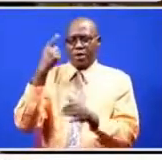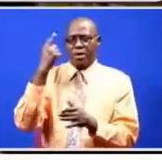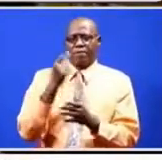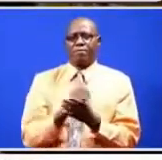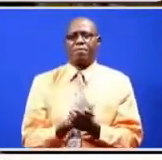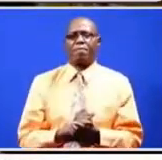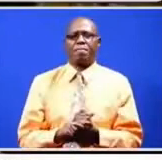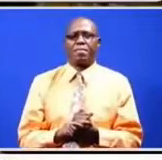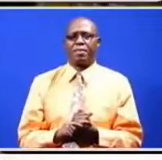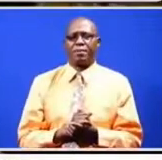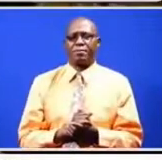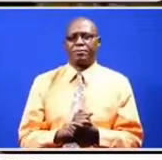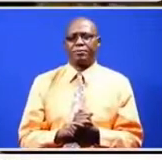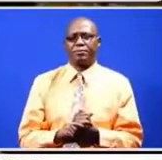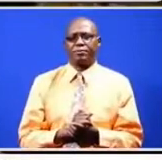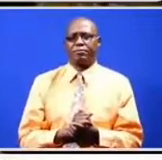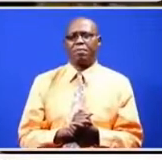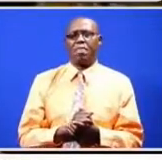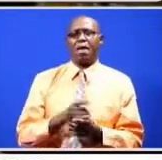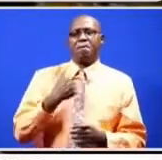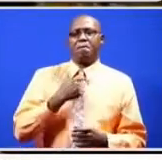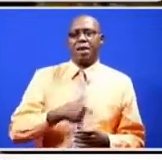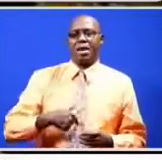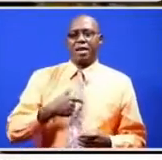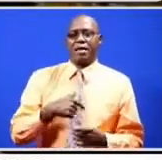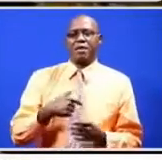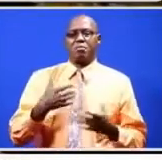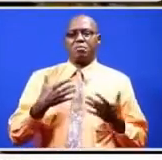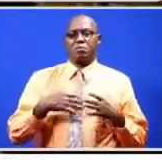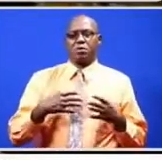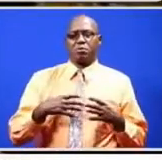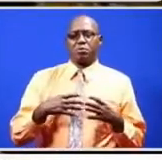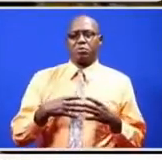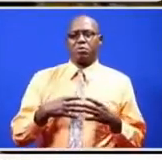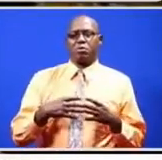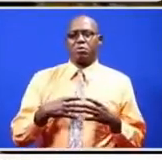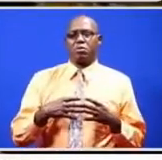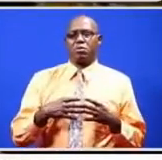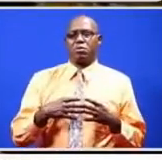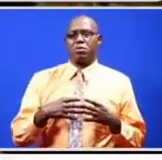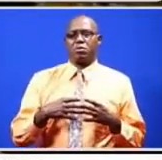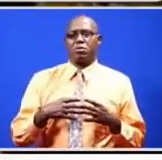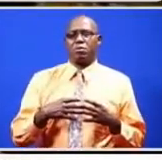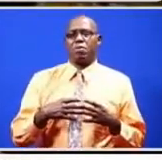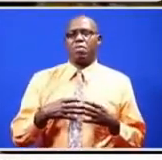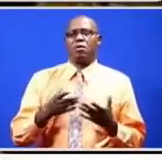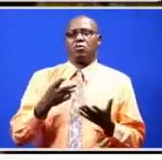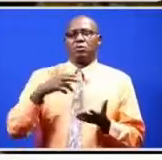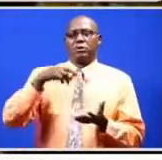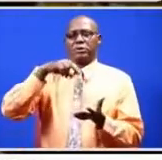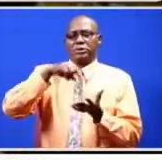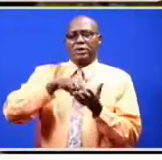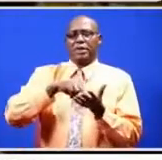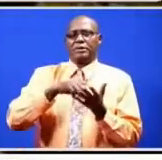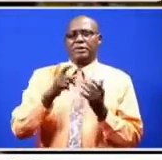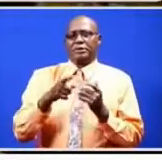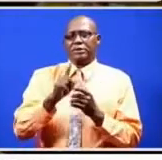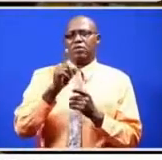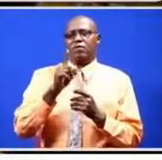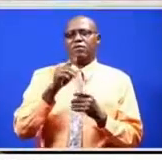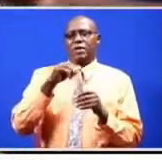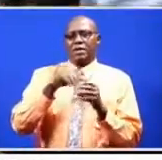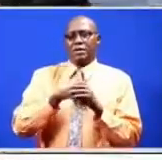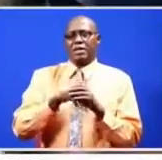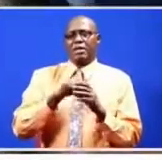Ba Malindi, watu wetu wanakuwa, watu wetu wanaweza kujisimamia wenyewe katika maisha yao. Na